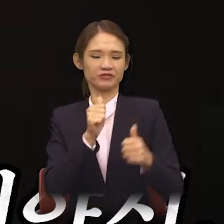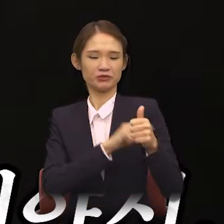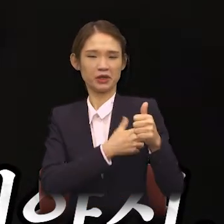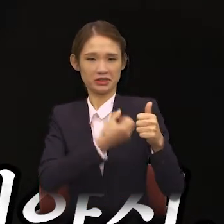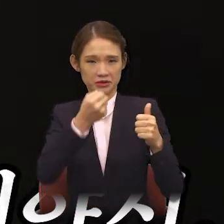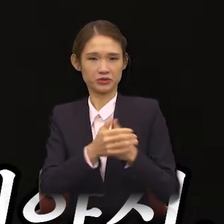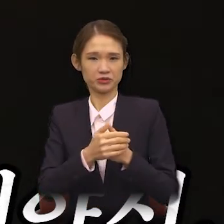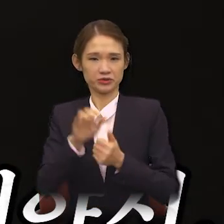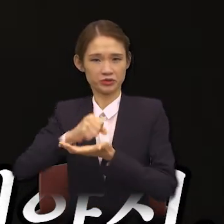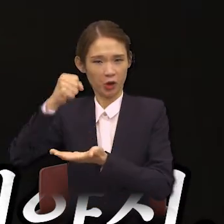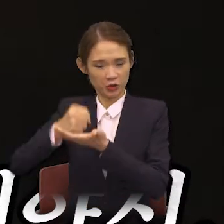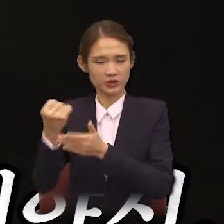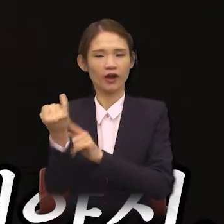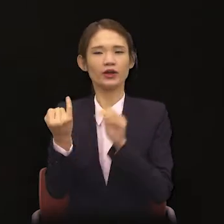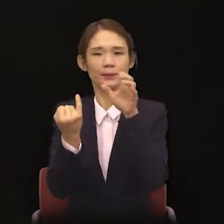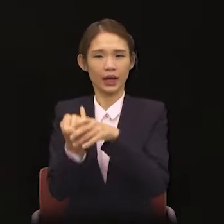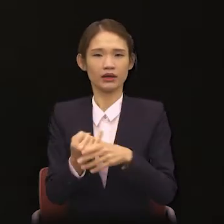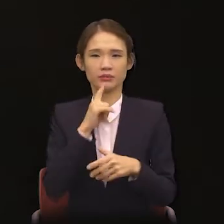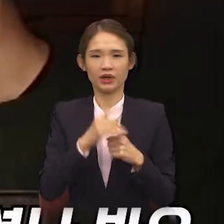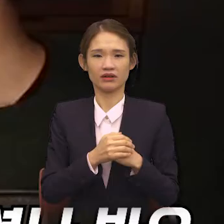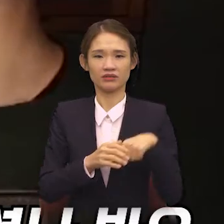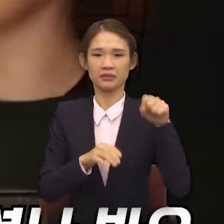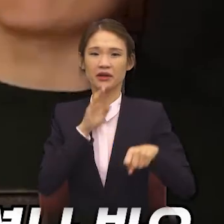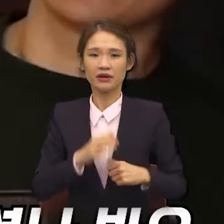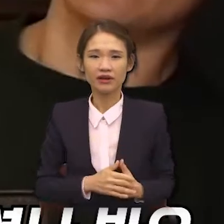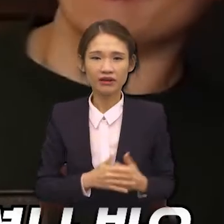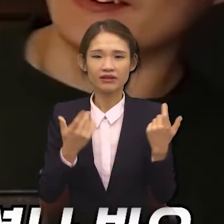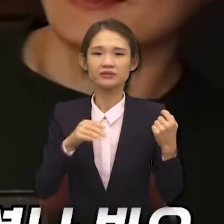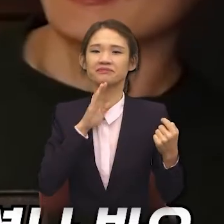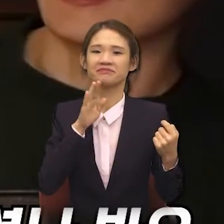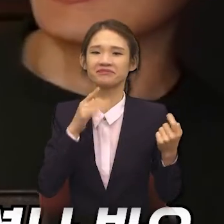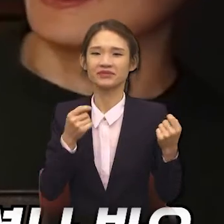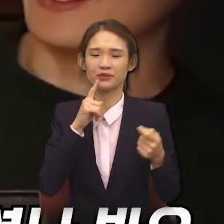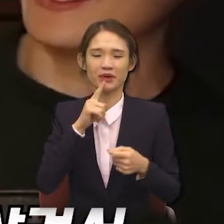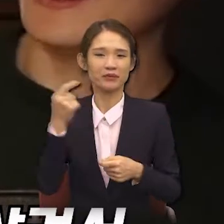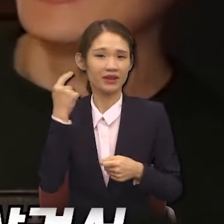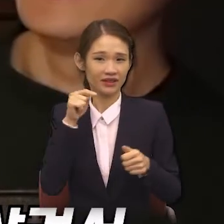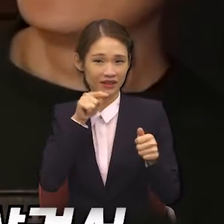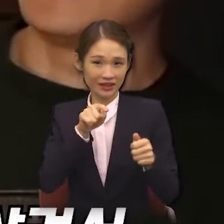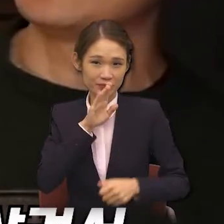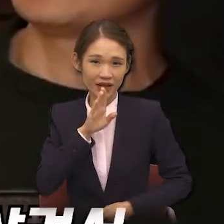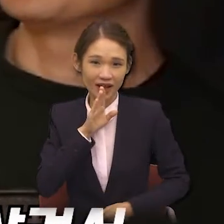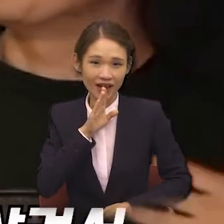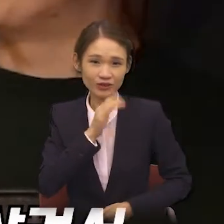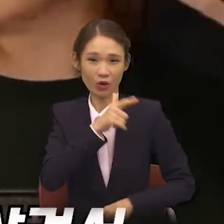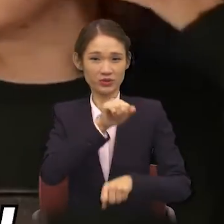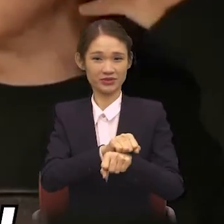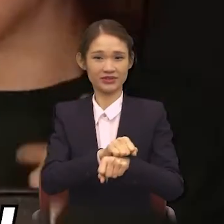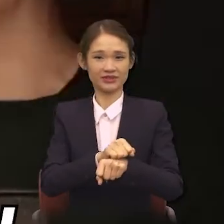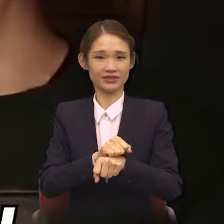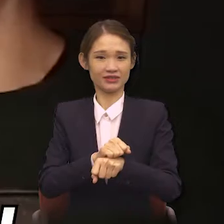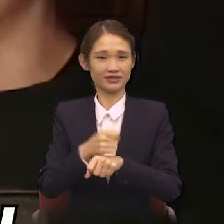잡고 소뚜껑 운전은 여자가 해야지. 와. 안 그래? 뭐 진짜 거죠. 이런 얘기를 많이 해보셨나 봐요, 연학 씨. 진짜 이거 너무 잘하시네. 이걸